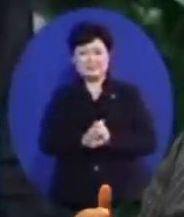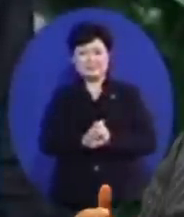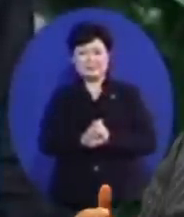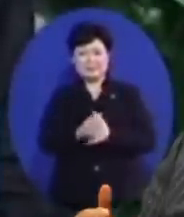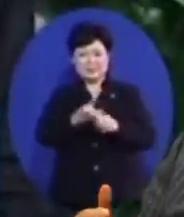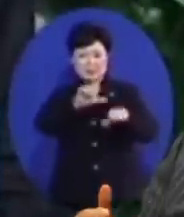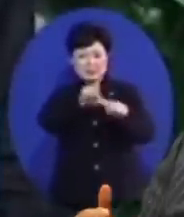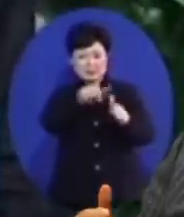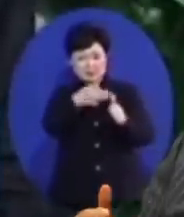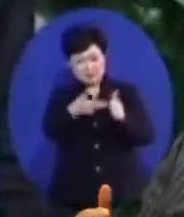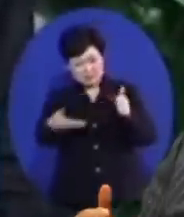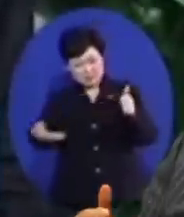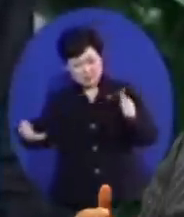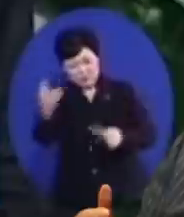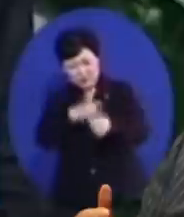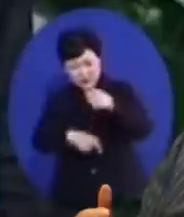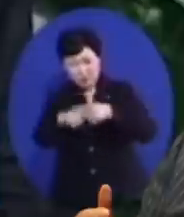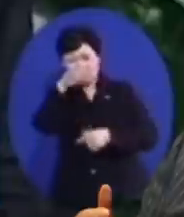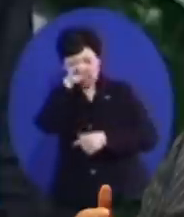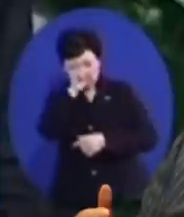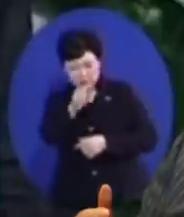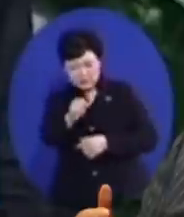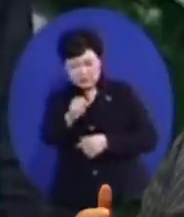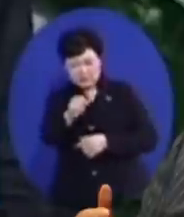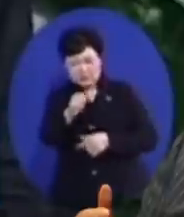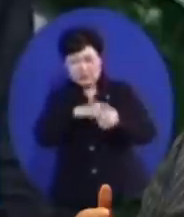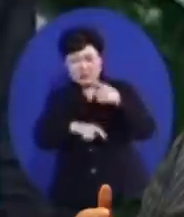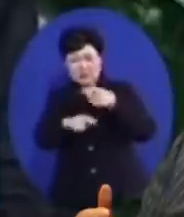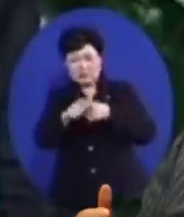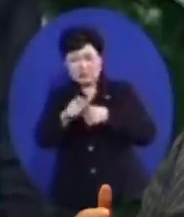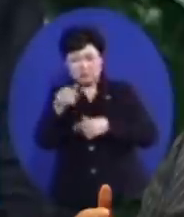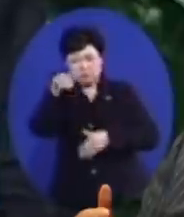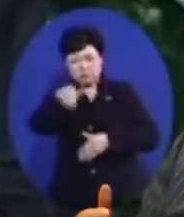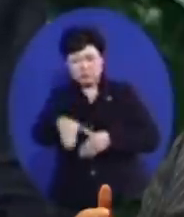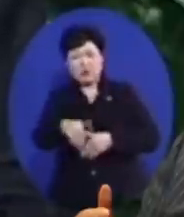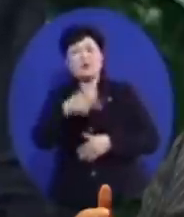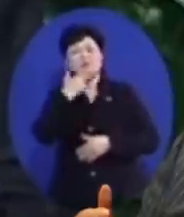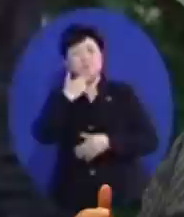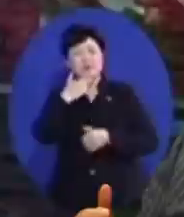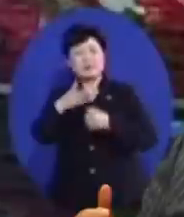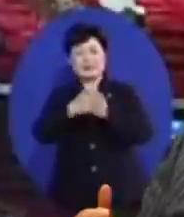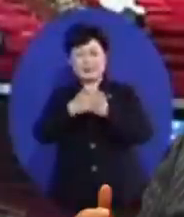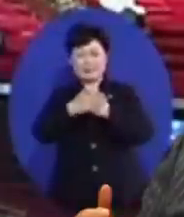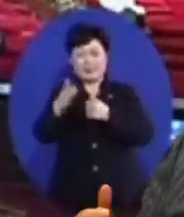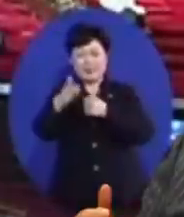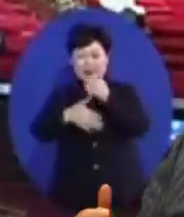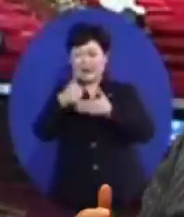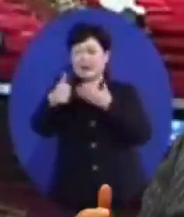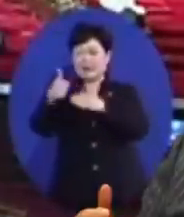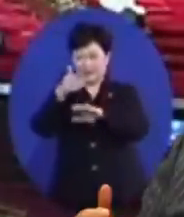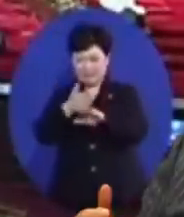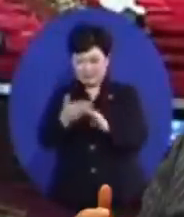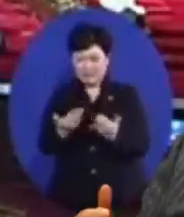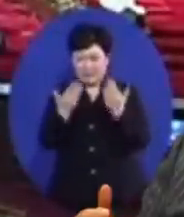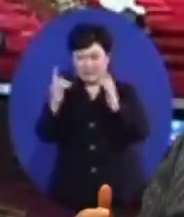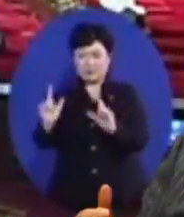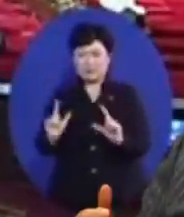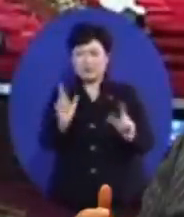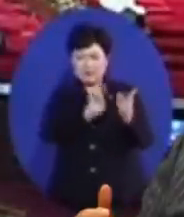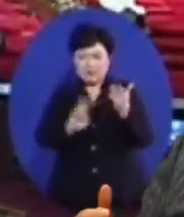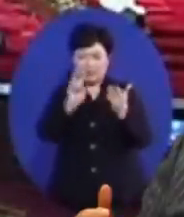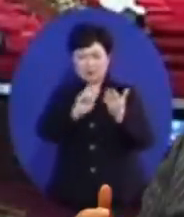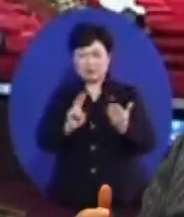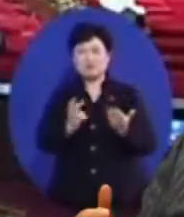세월이 흘러갈수록 더 나아지지 못해지지 않습니다. 그렇기 때문에 우리 하나님께 감사하고 찬성하지 않을 수